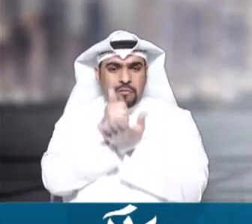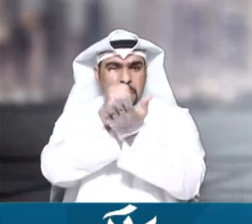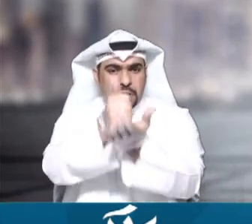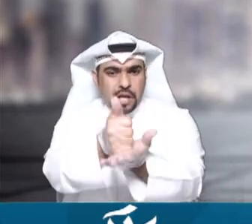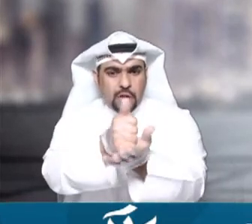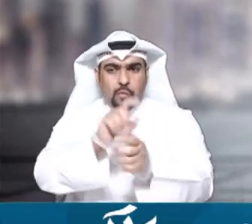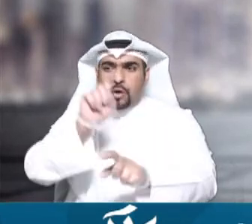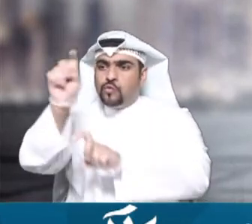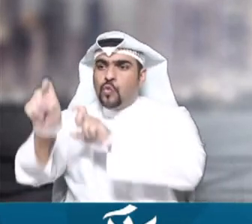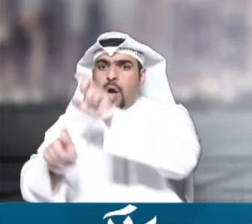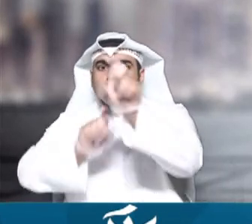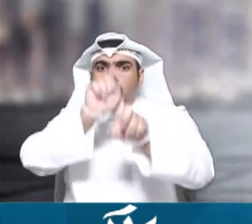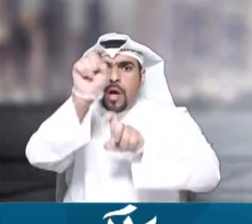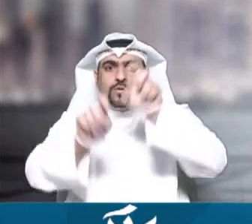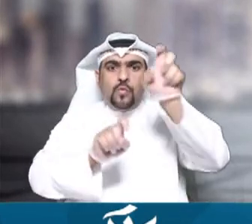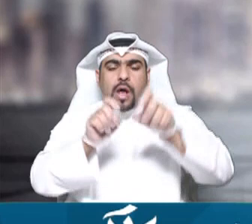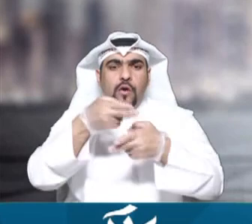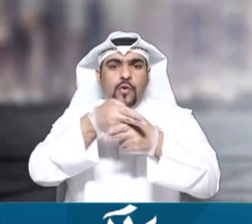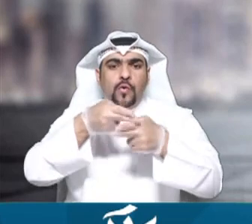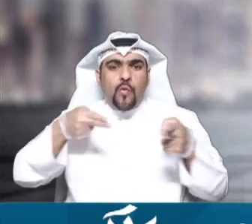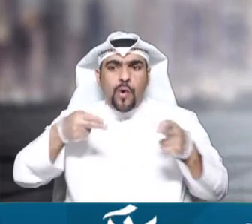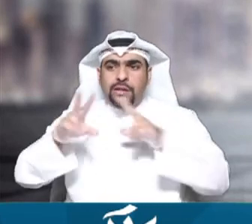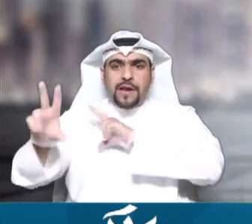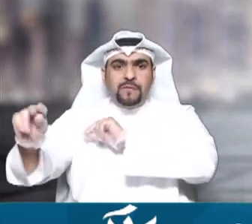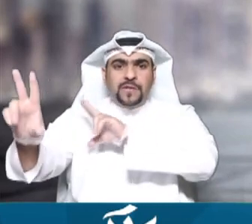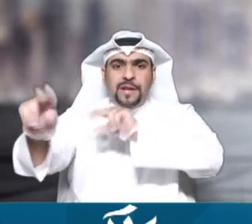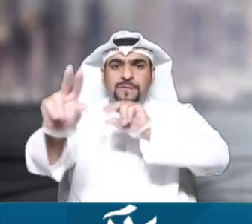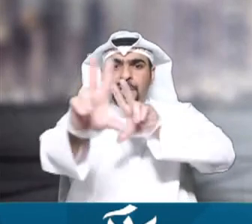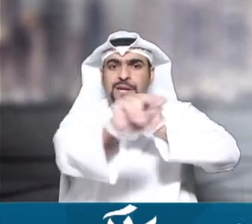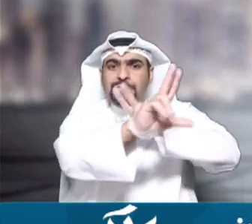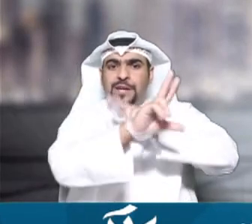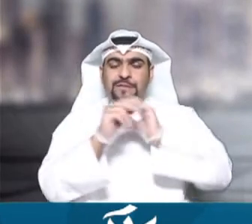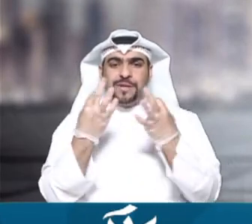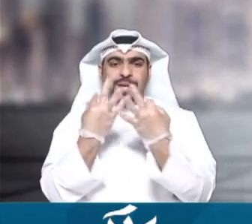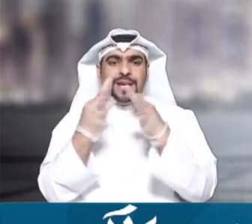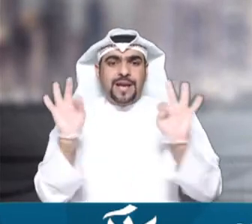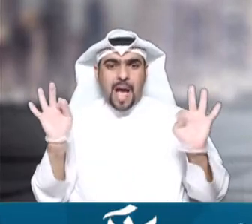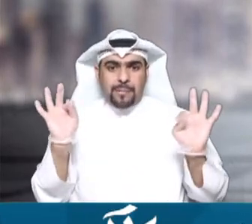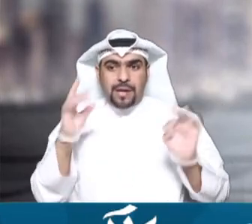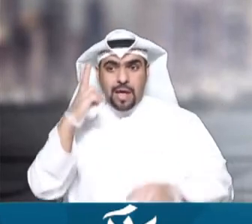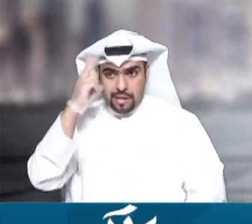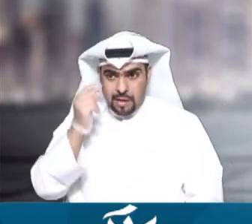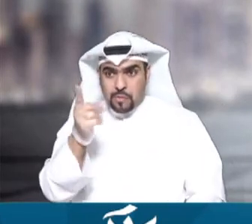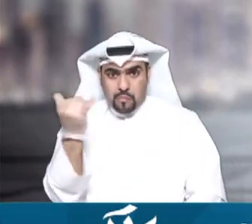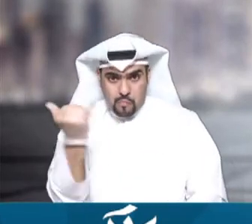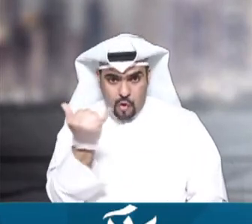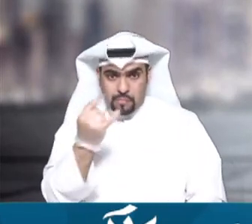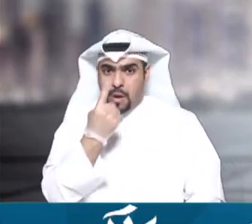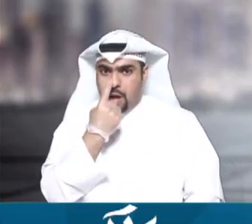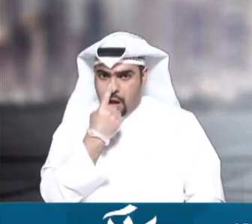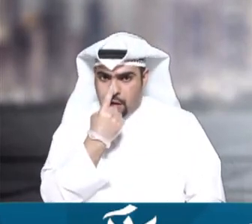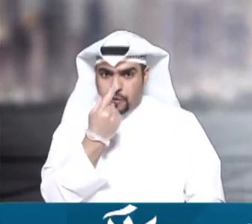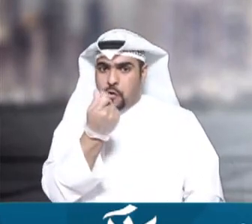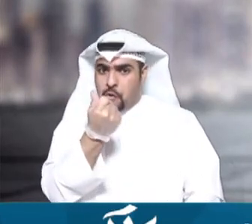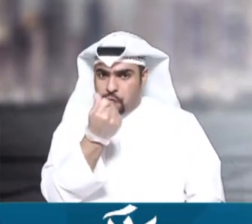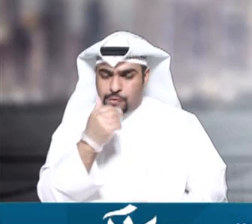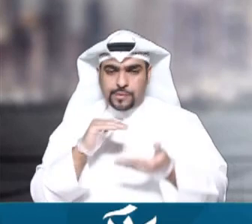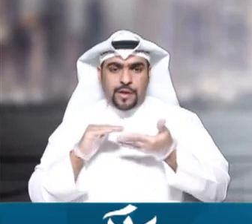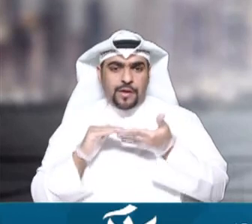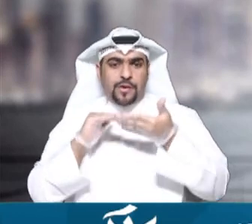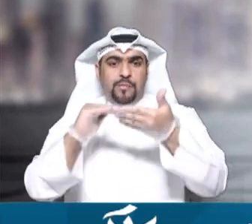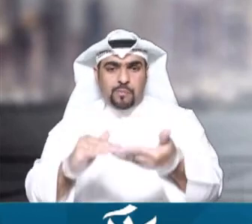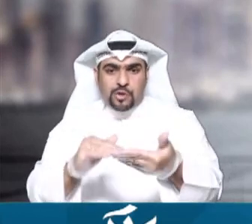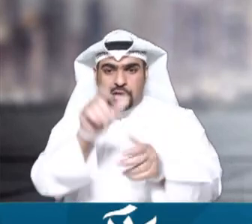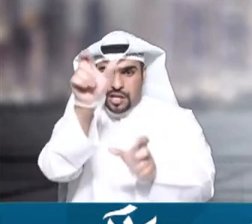جميع الطلبة اللي ناقصة شيء واللي يبي شغلة. إحنا قمنا نوفر له كل هذه الأشياء، حتى الناس